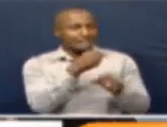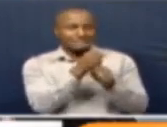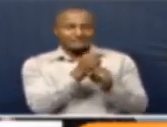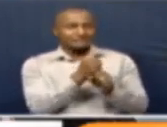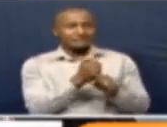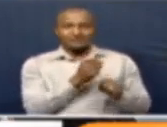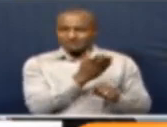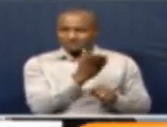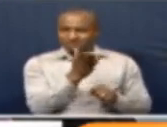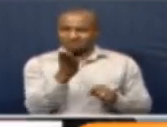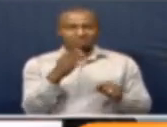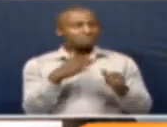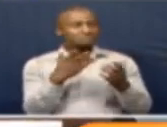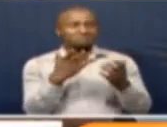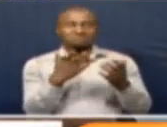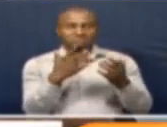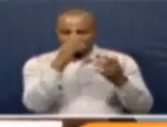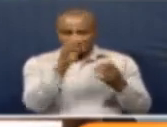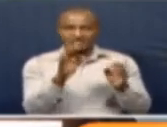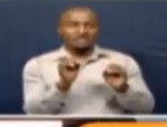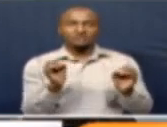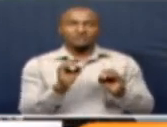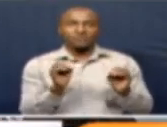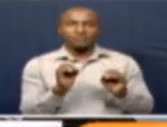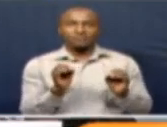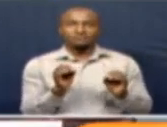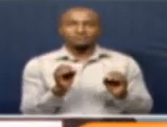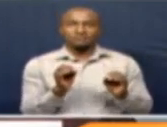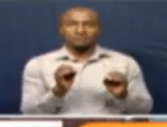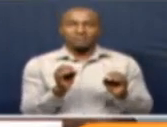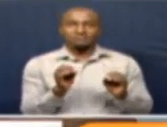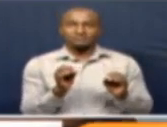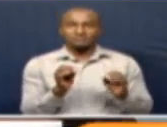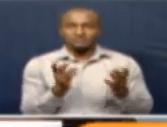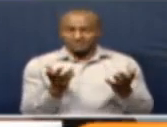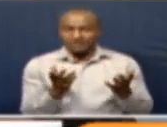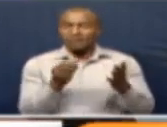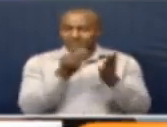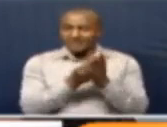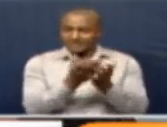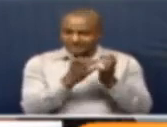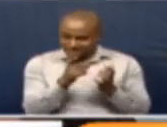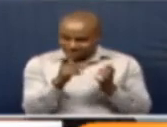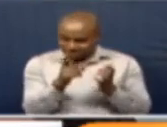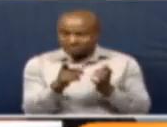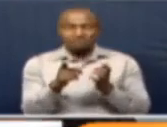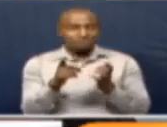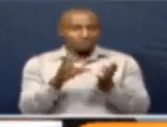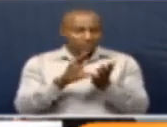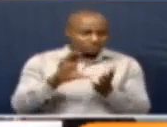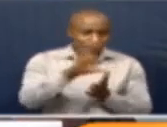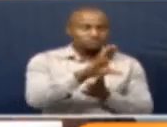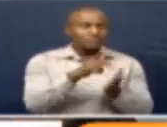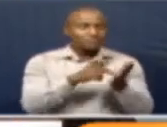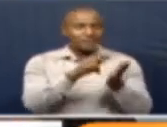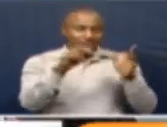kwamba mtu anapochangiwa katika ile kamati ya harusi, mpaka pesa za mahari zitatoka pale pale za kwenda kumalizia nini mahari. Pesa ya